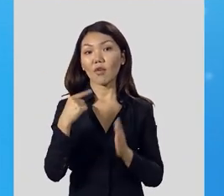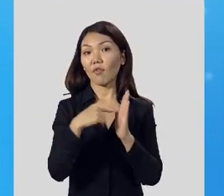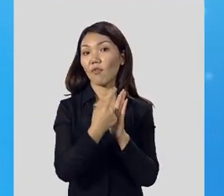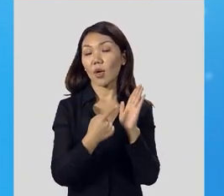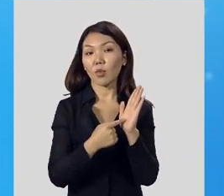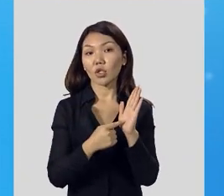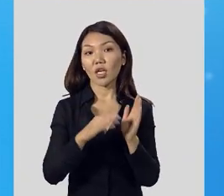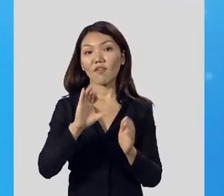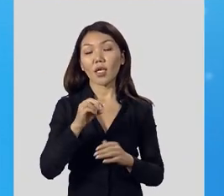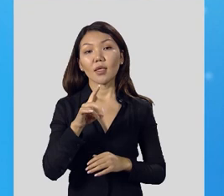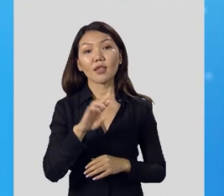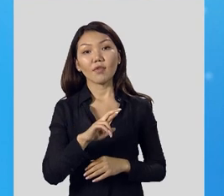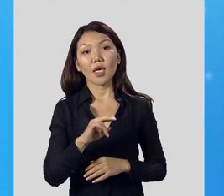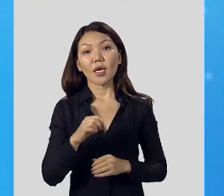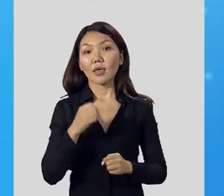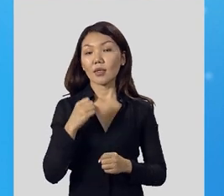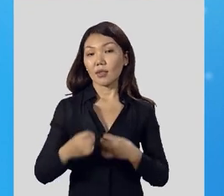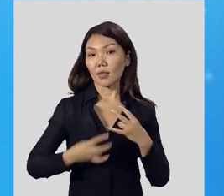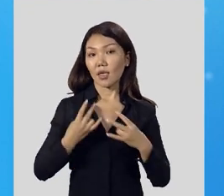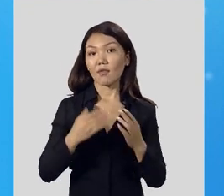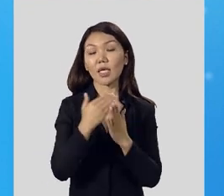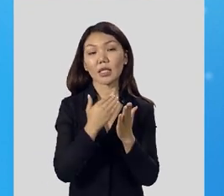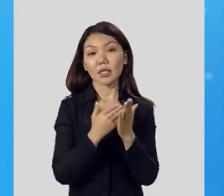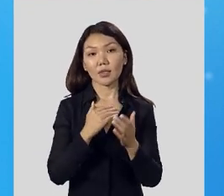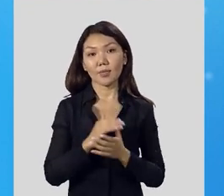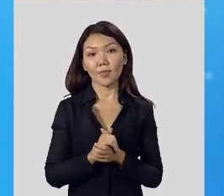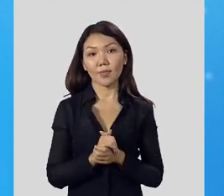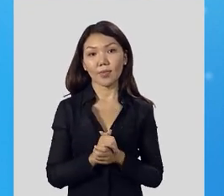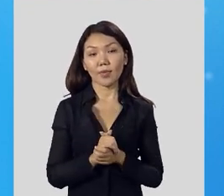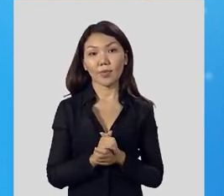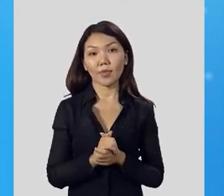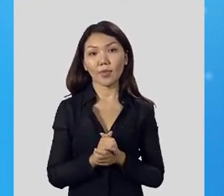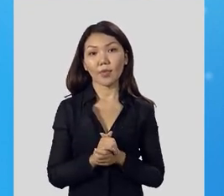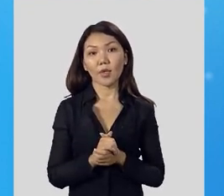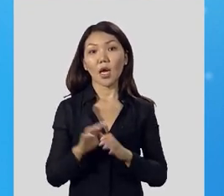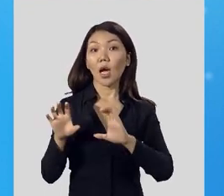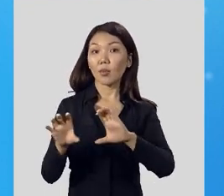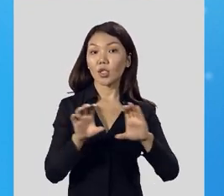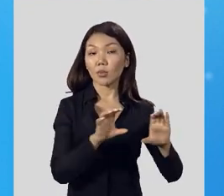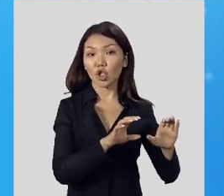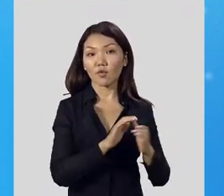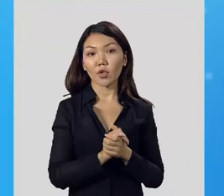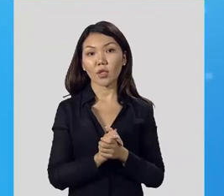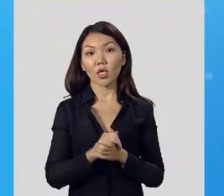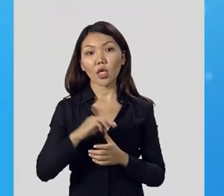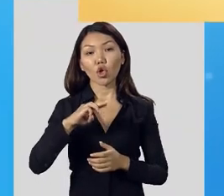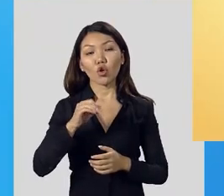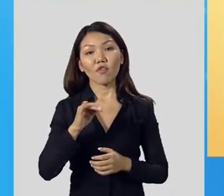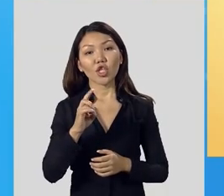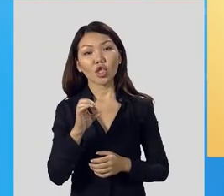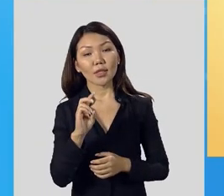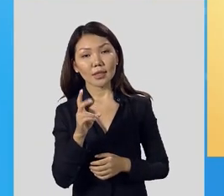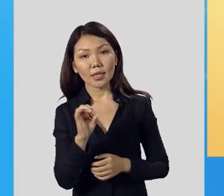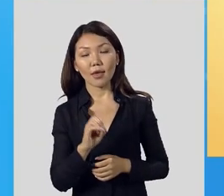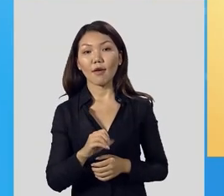– вегетативная нервная система. Вегетативная нервная система обеспечивает трофические